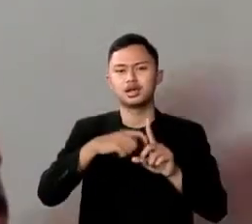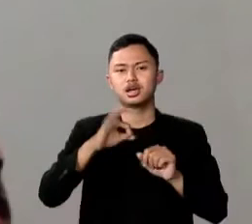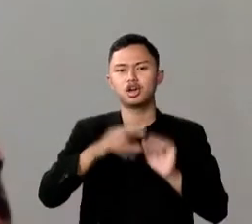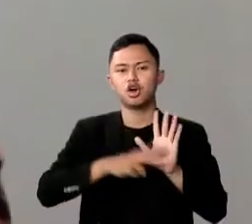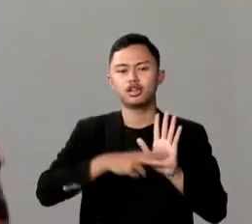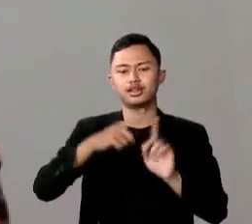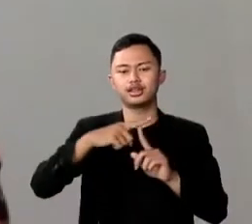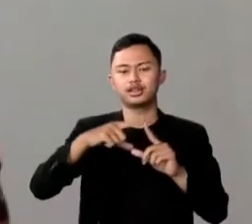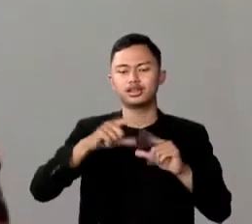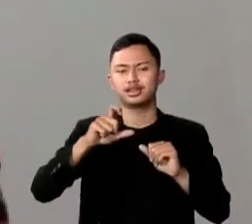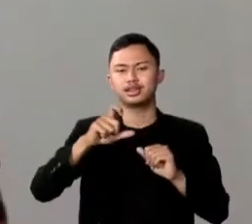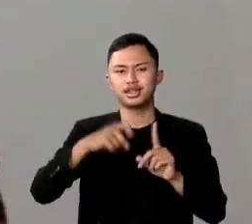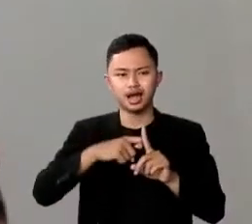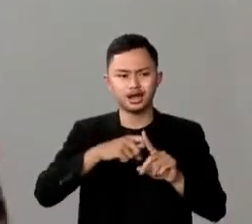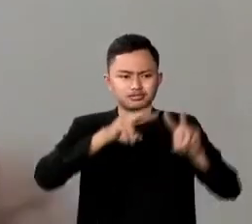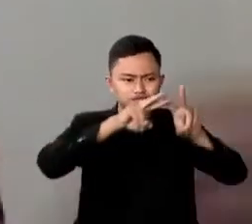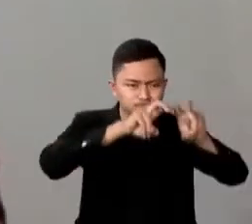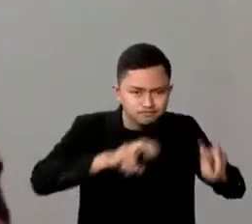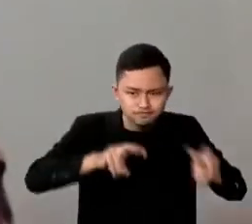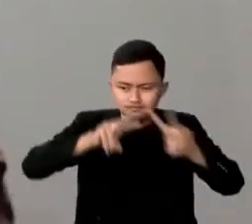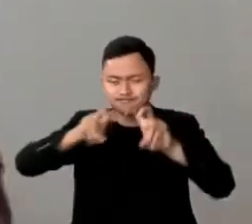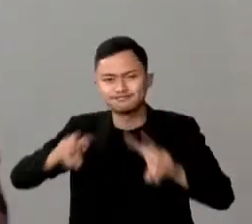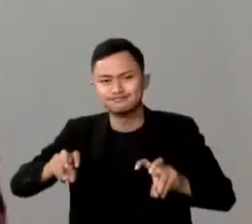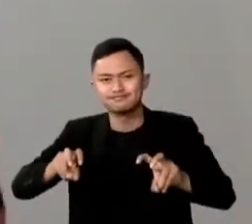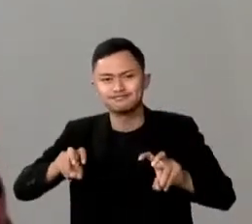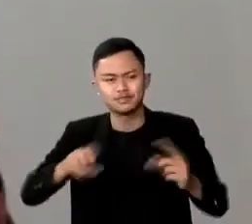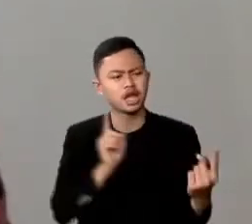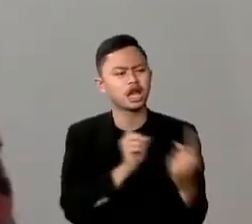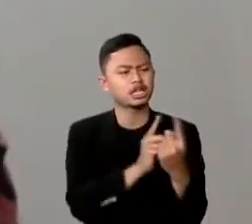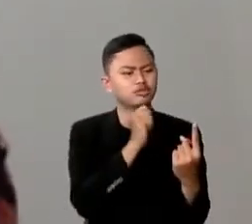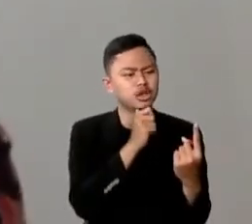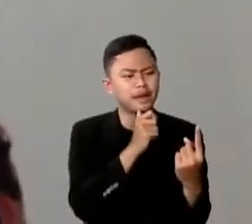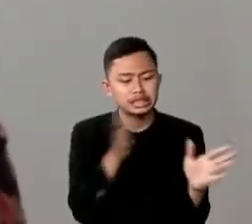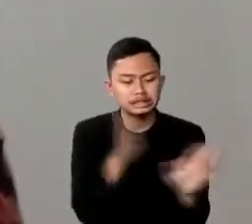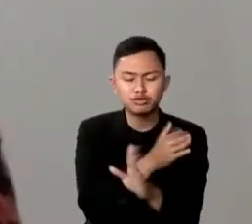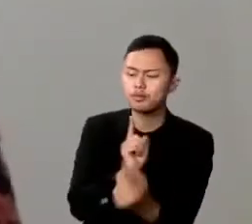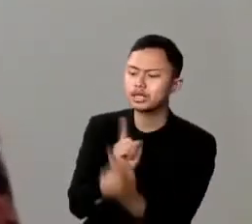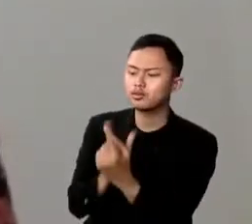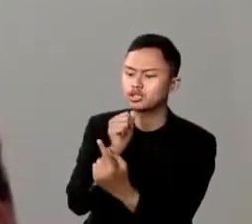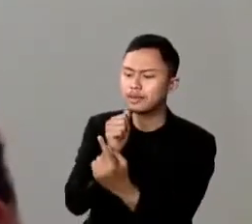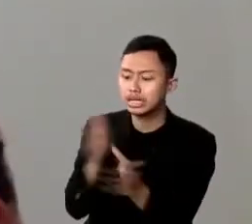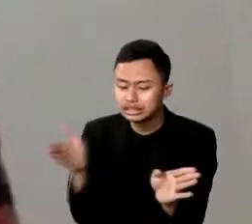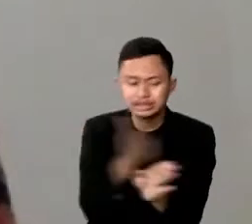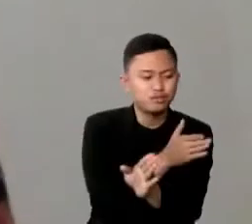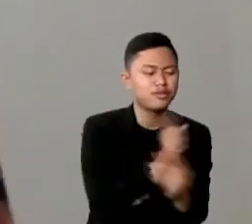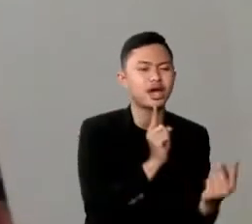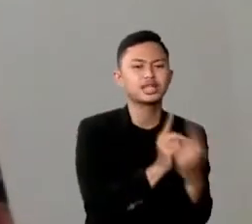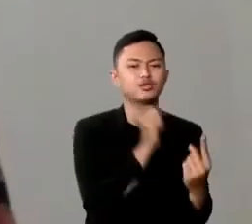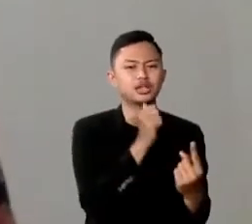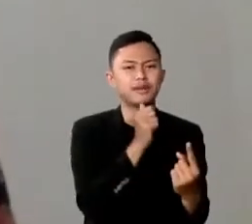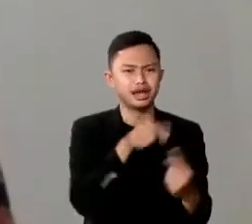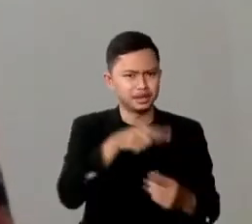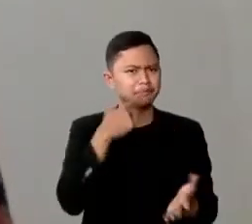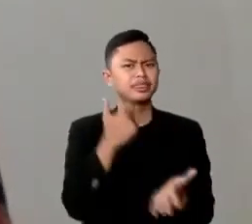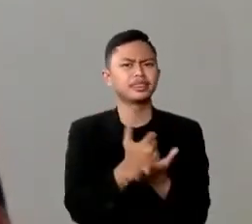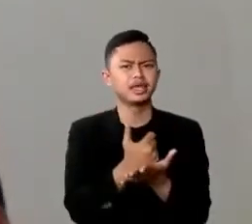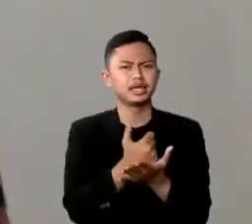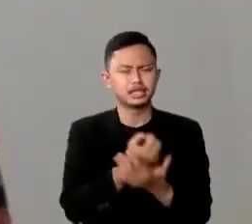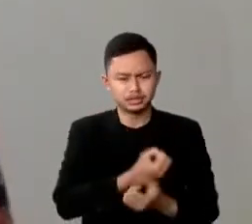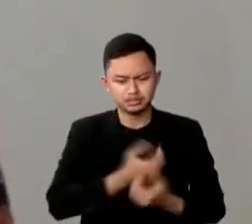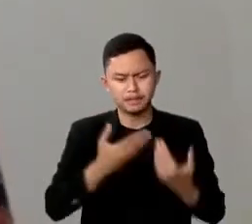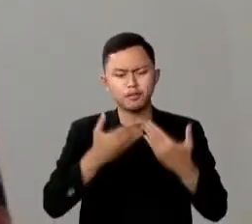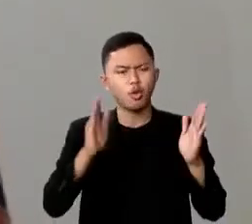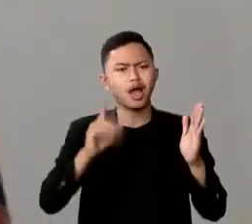ada yang tinggal serumah atau siapa yang saat bertemu ternyata Positif itu dengan keterbukaan Iya